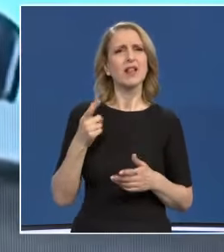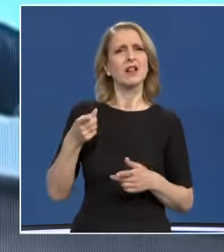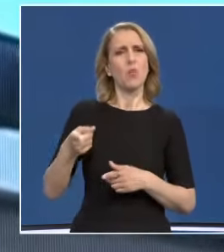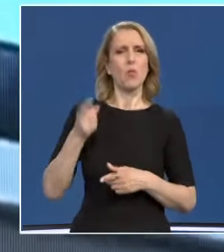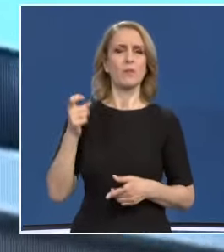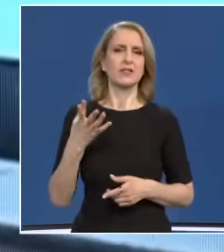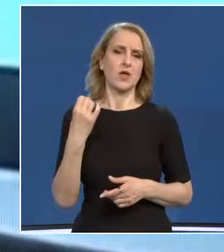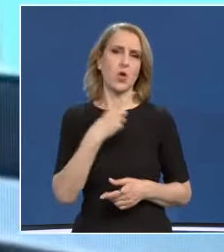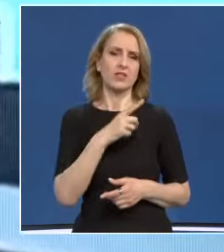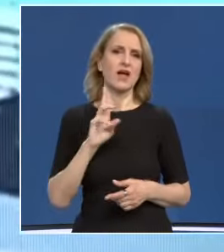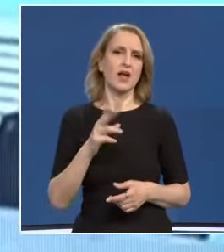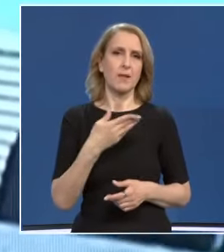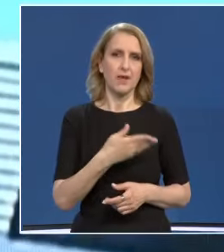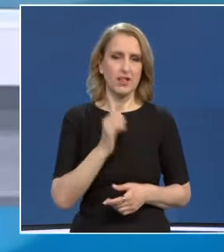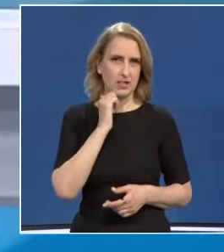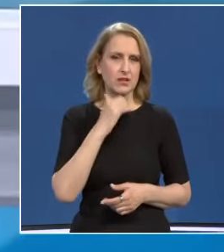Кремъл.